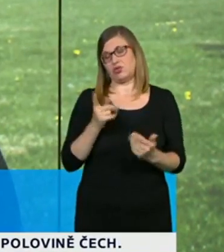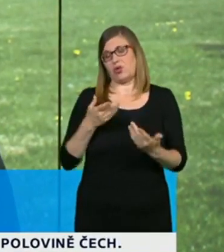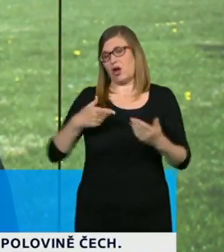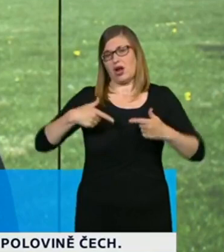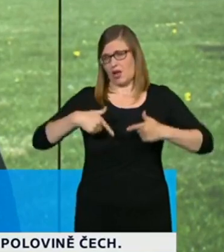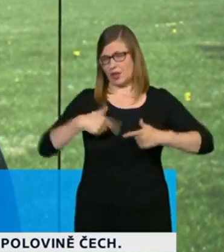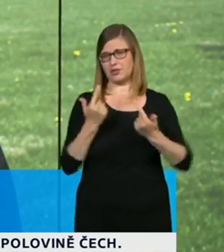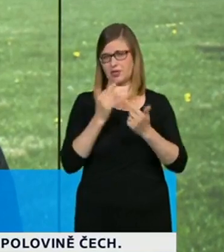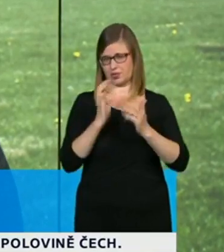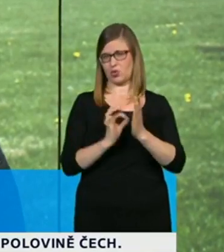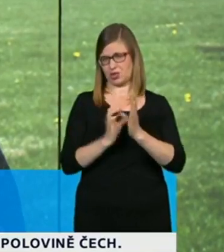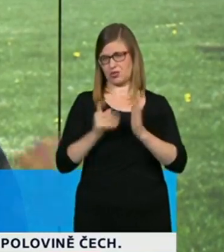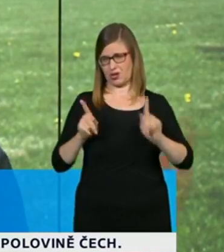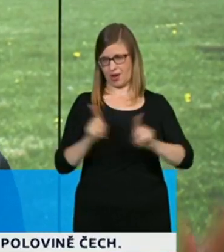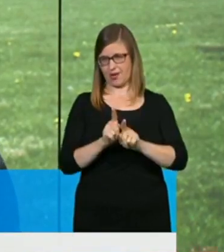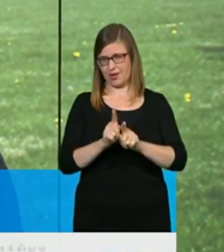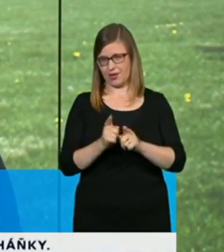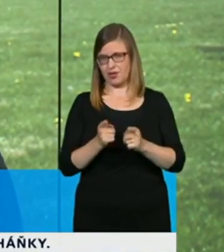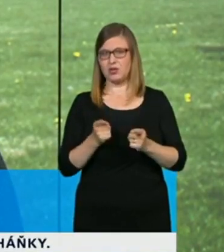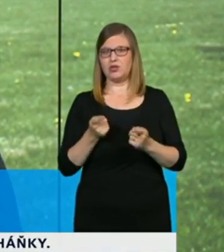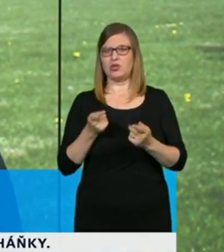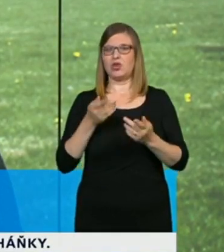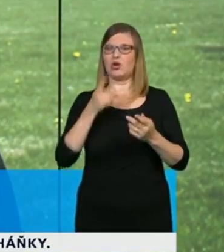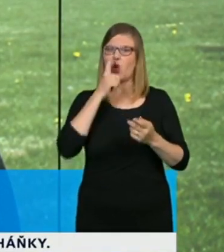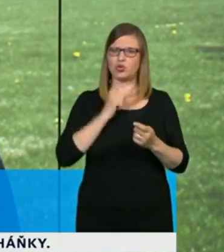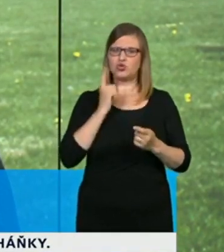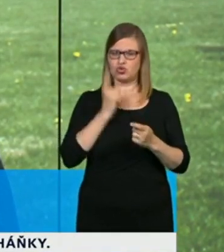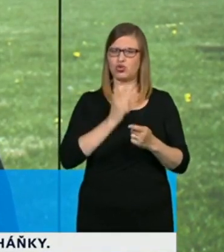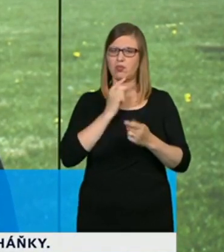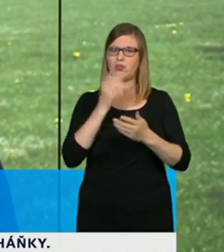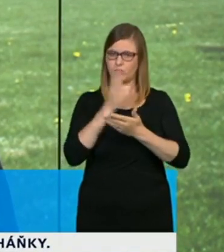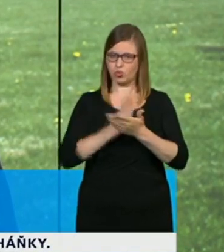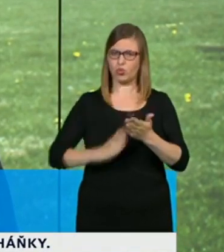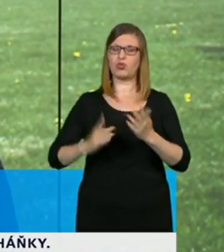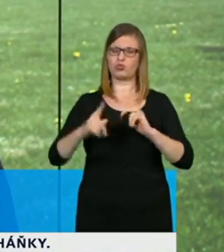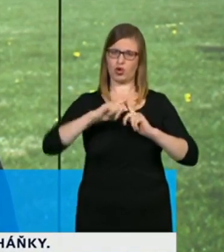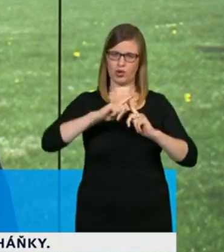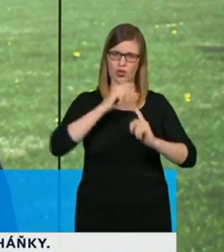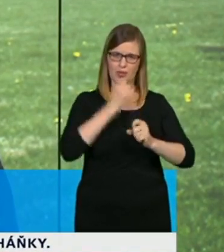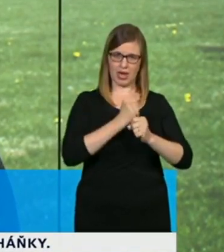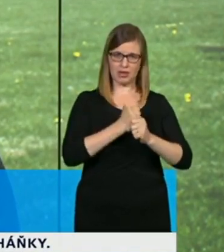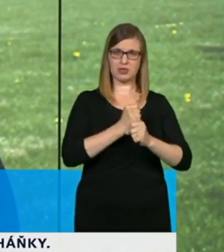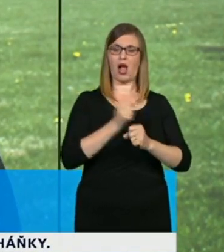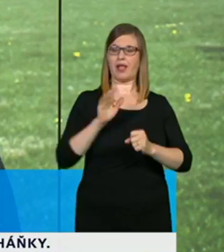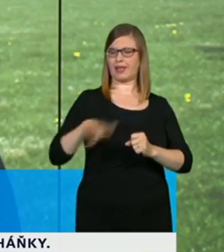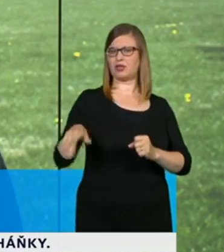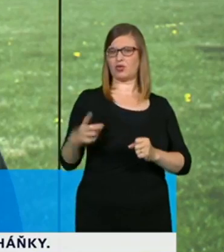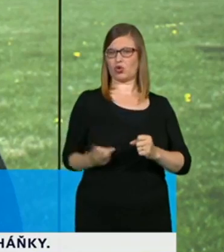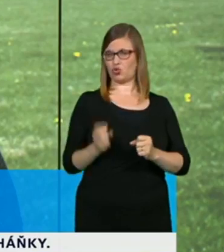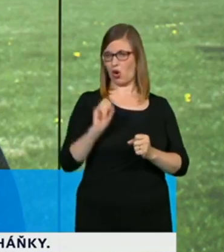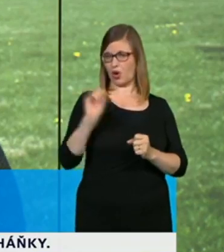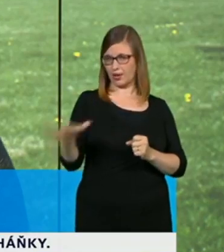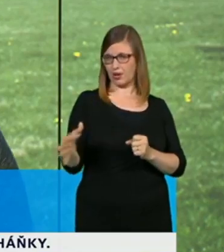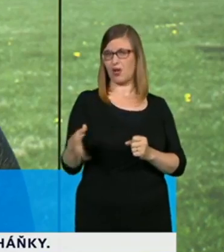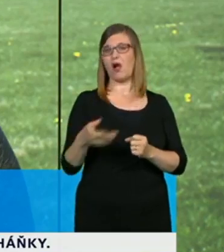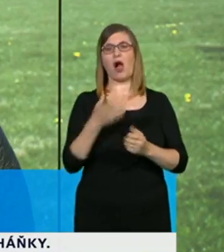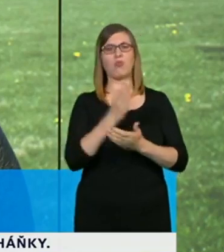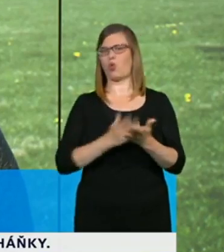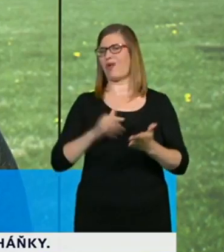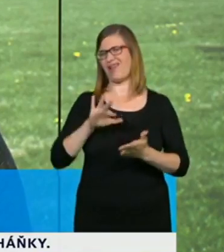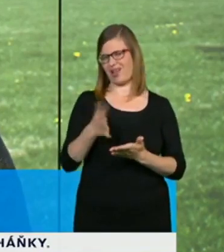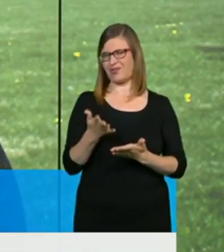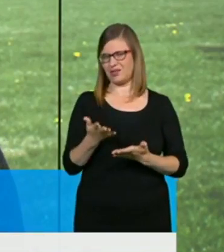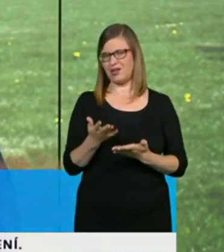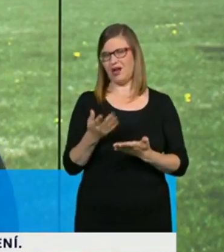někteří poslanci tady načetli, pak podporu jednotlivých klubů politických a politických stran, takže závěr dnes